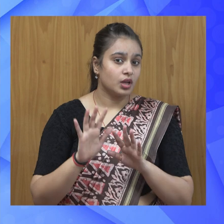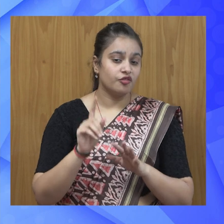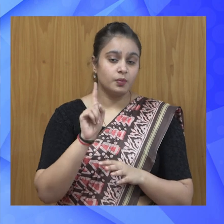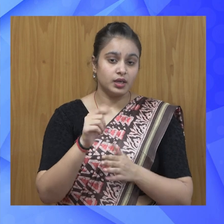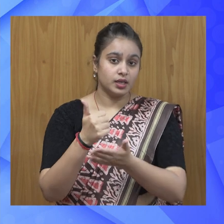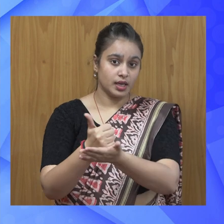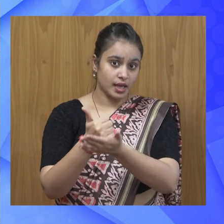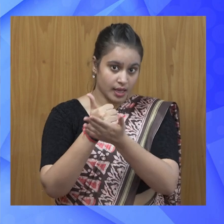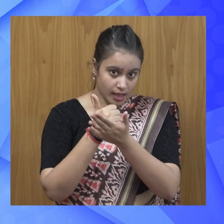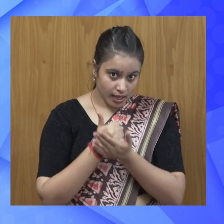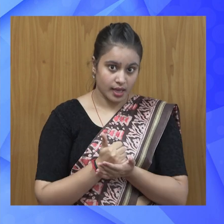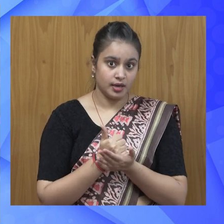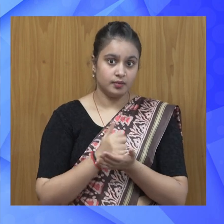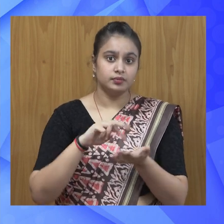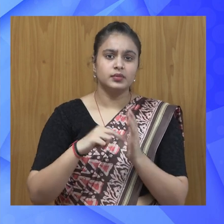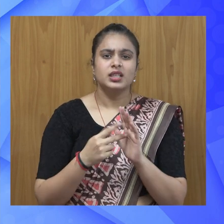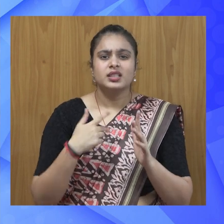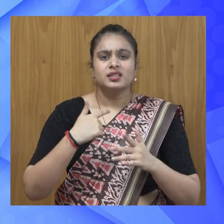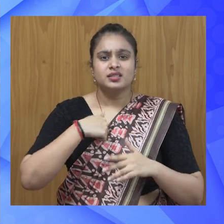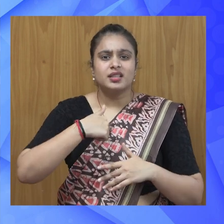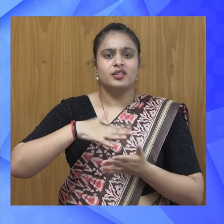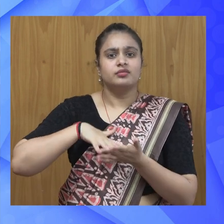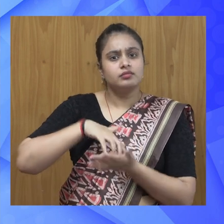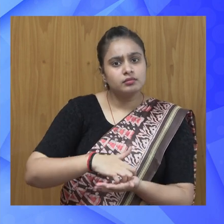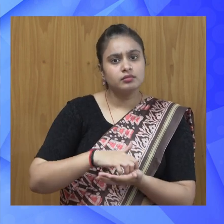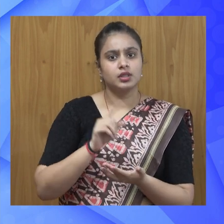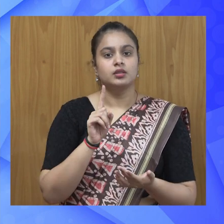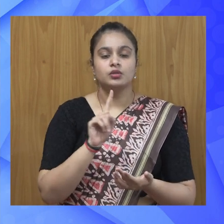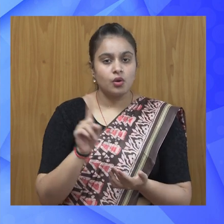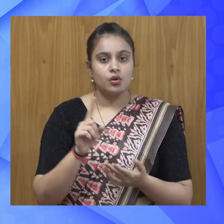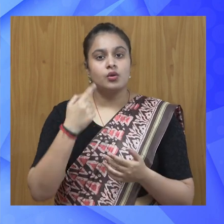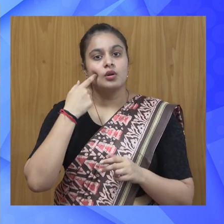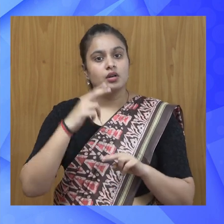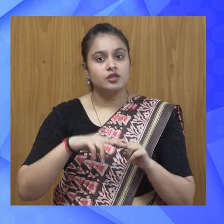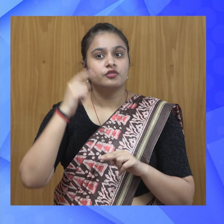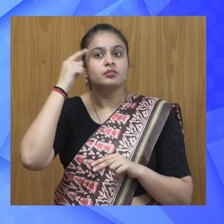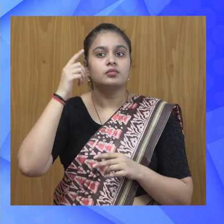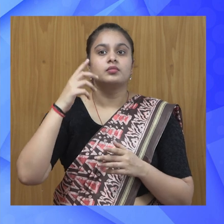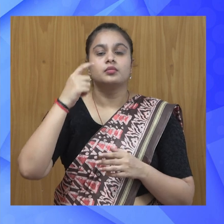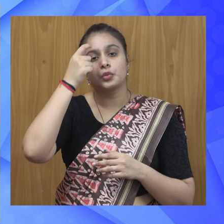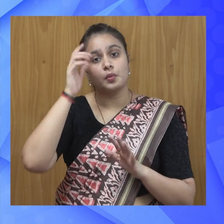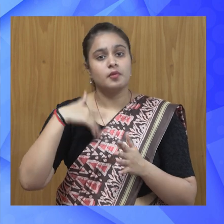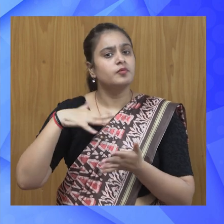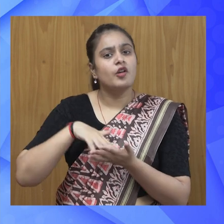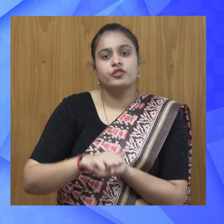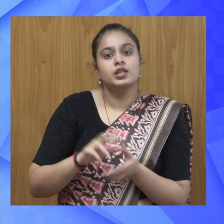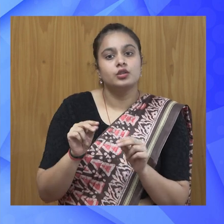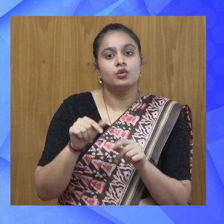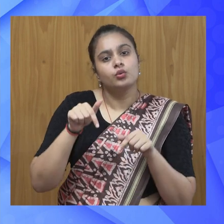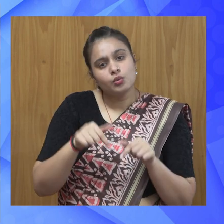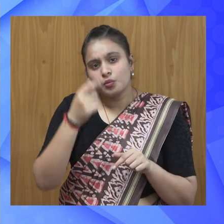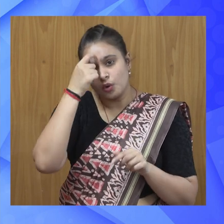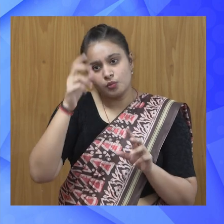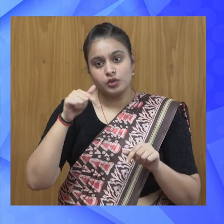हेल्प लेने का मतलब ये नहीं कि आप कमजोर हैं। मानसिक प्रॉब्लम हो जाए तो मतलब ये नहीं है कि आप कमजोर हैं, वो उस वक्त के लिए प्रॉब्लम है, लेकिन